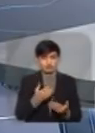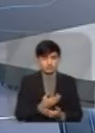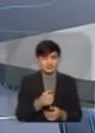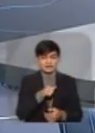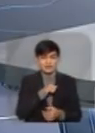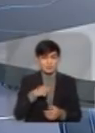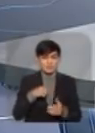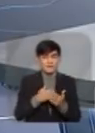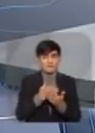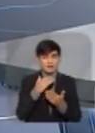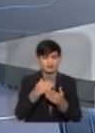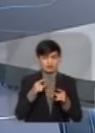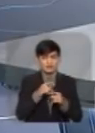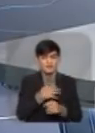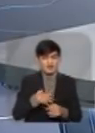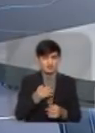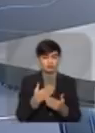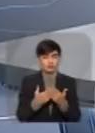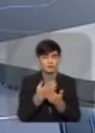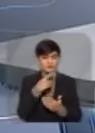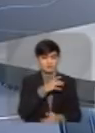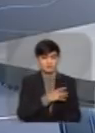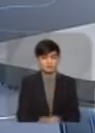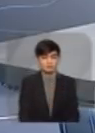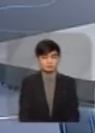үлкен жаңалығын айналды.